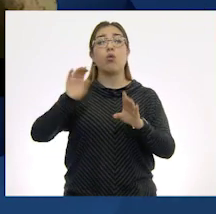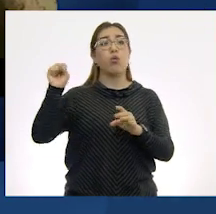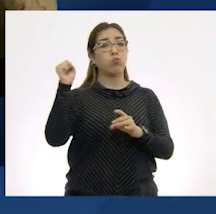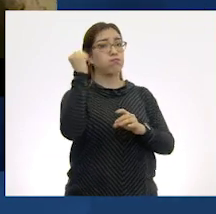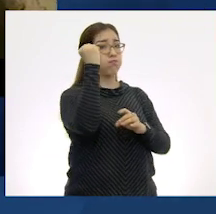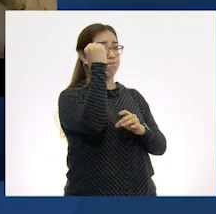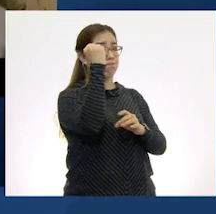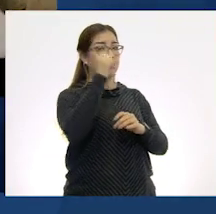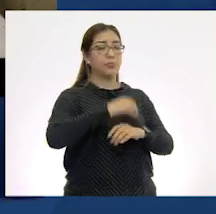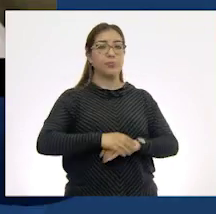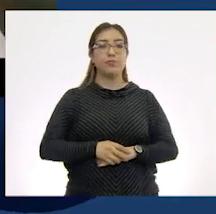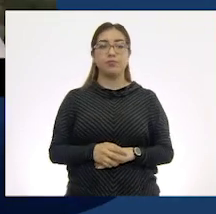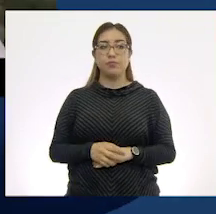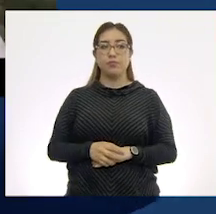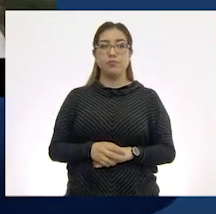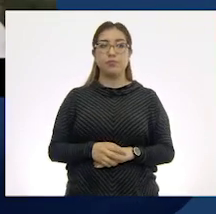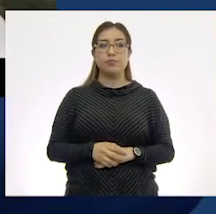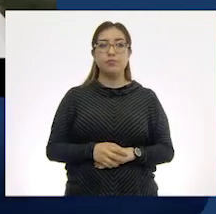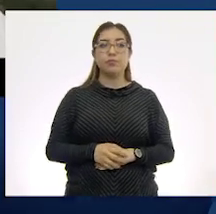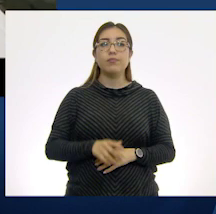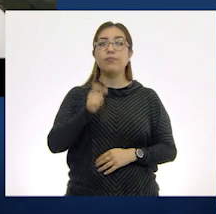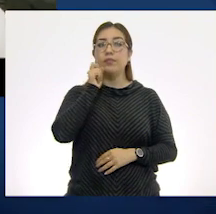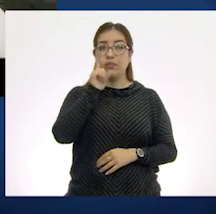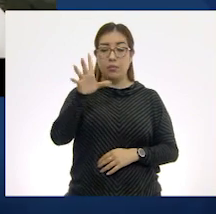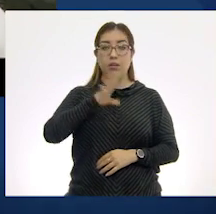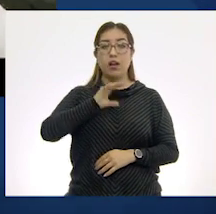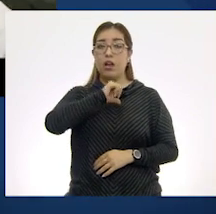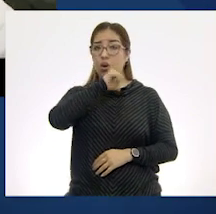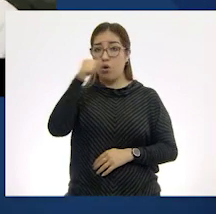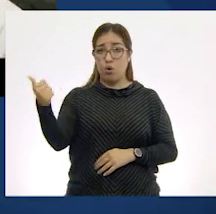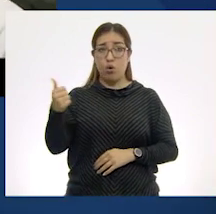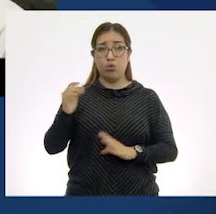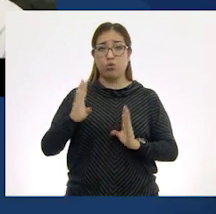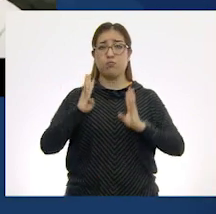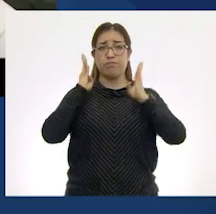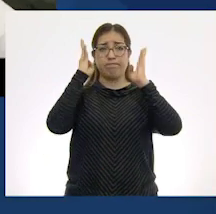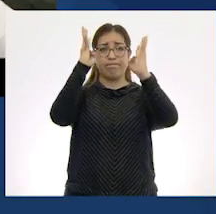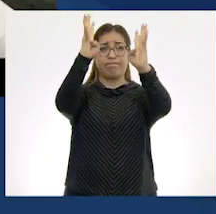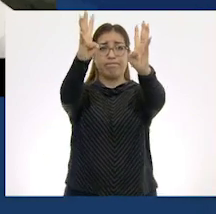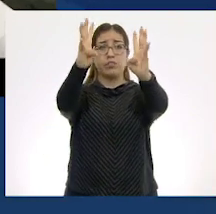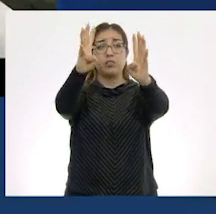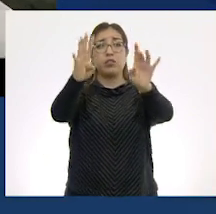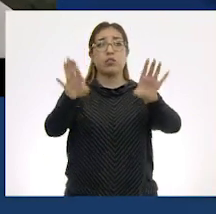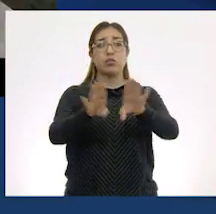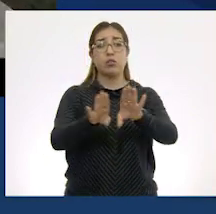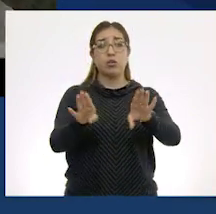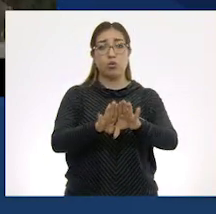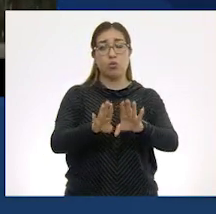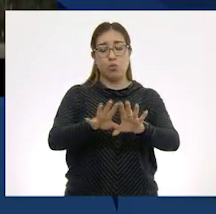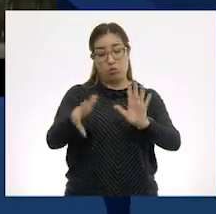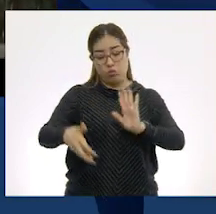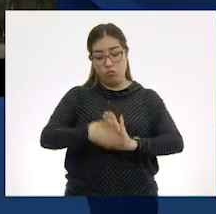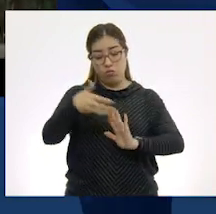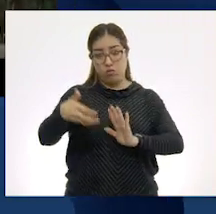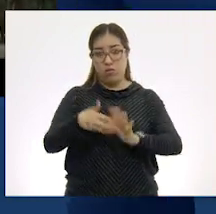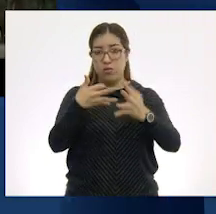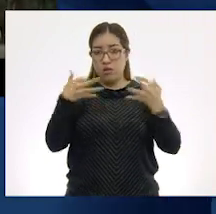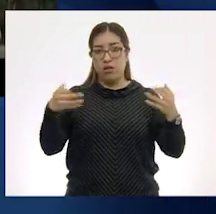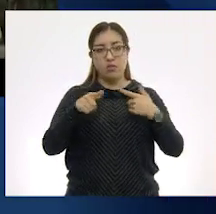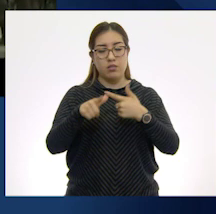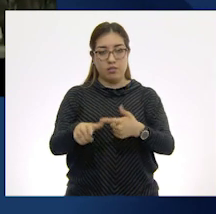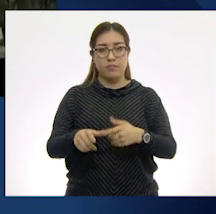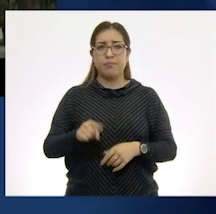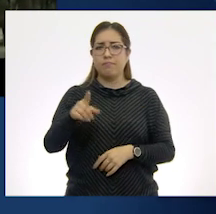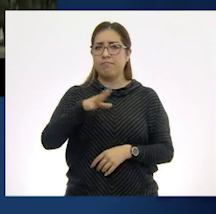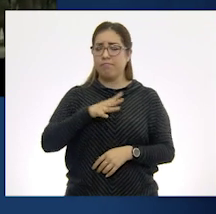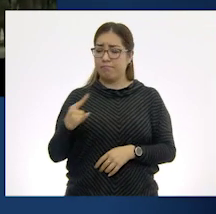并组织反攻的。在最西边还没出土的地方，还有1排是面西的，是后卫部队。 Tienen una